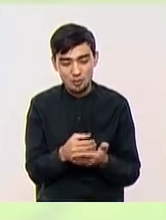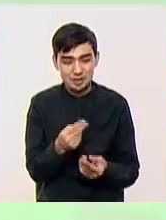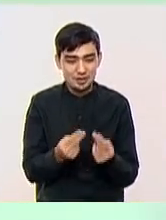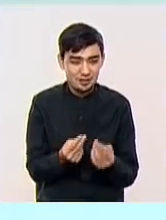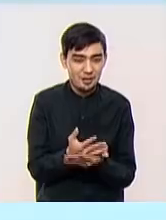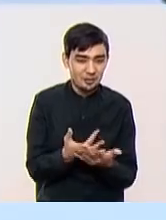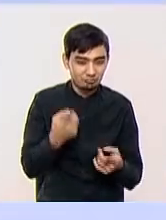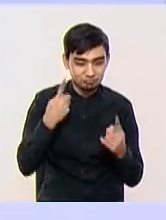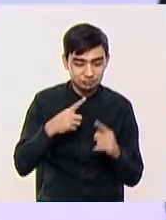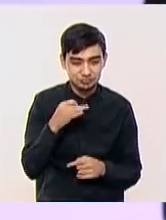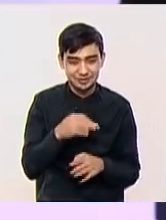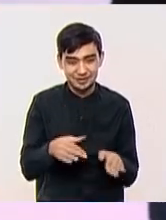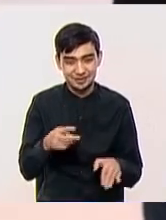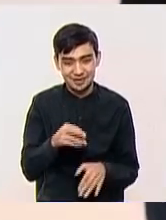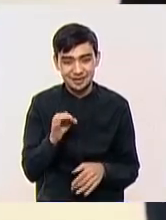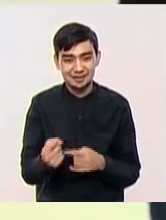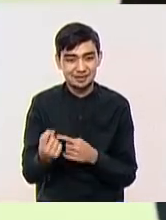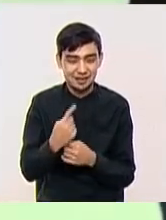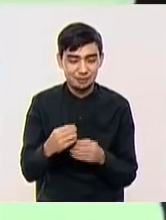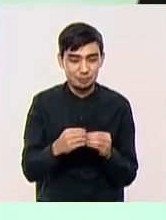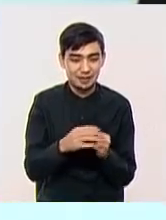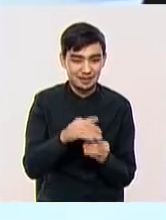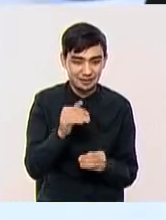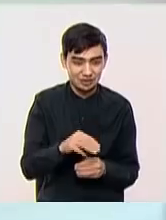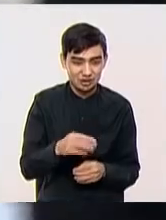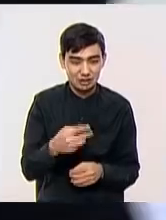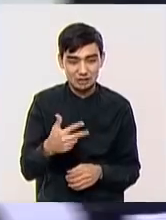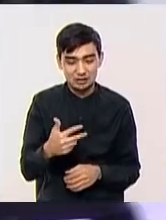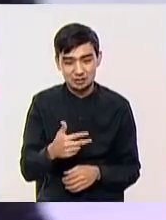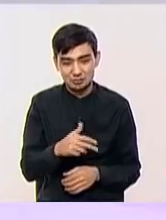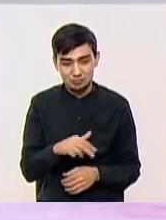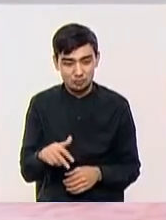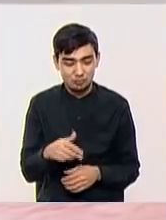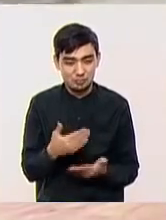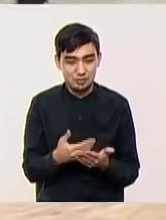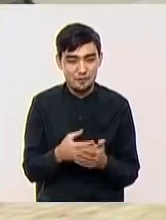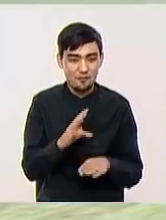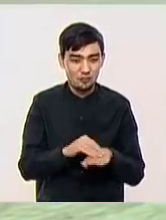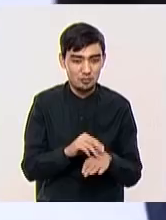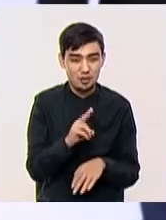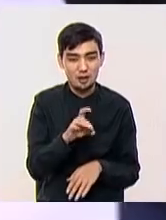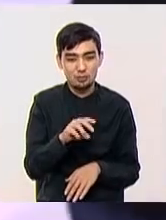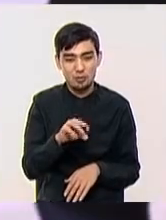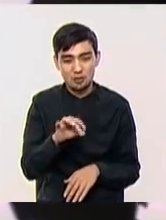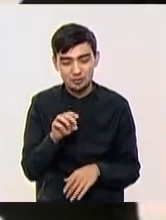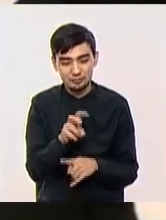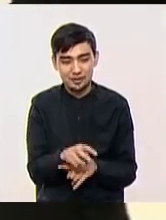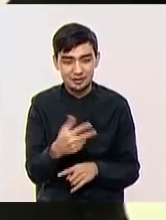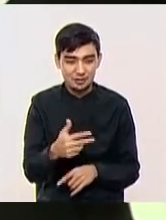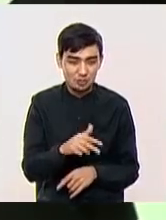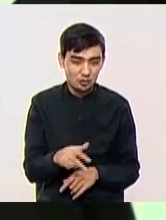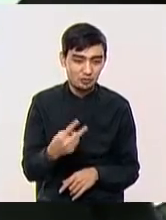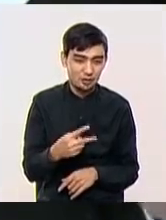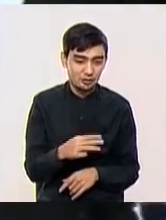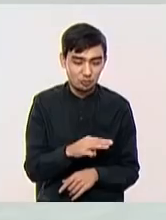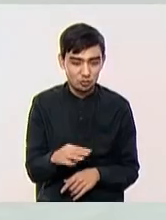ойнатамыз. Және де заказ 15 мың теңгеден жарты сағатқа басталады, 30 минутқа. Кешкісін корпоративтерге солай жарты сағат, немесе 20 минут